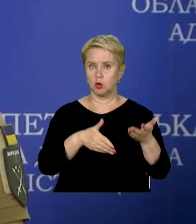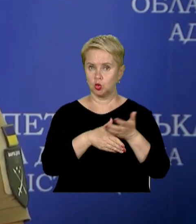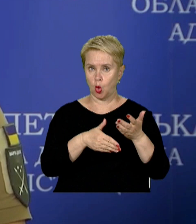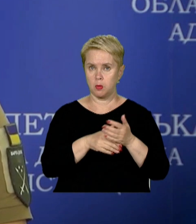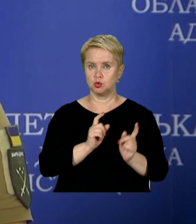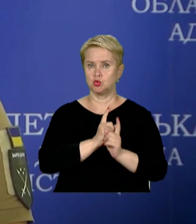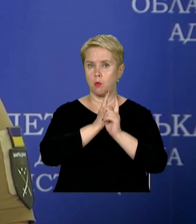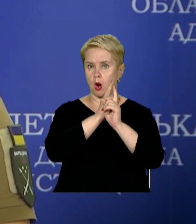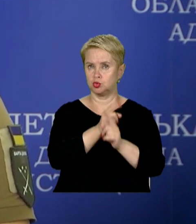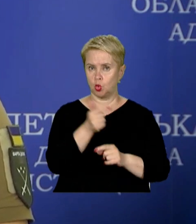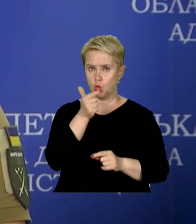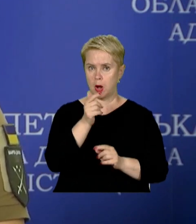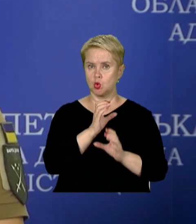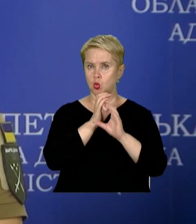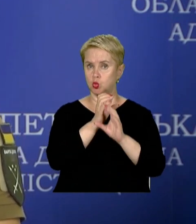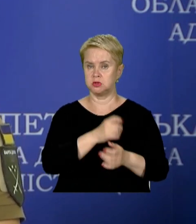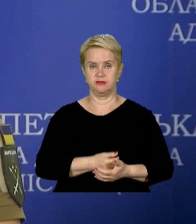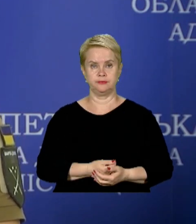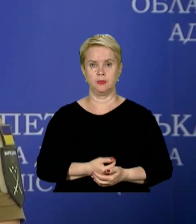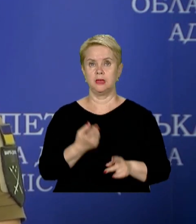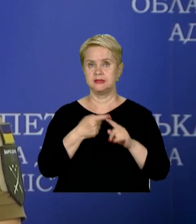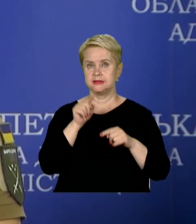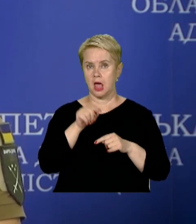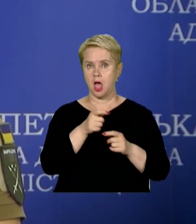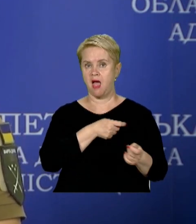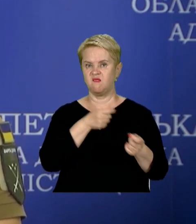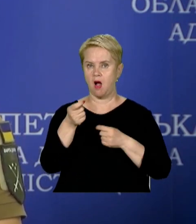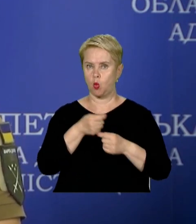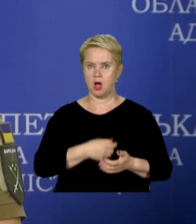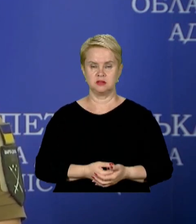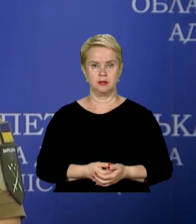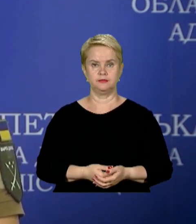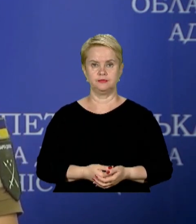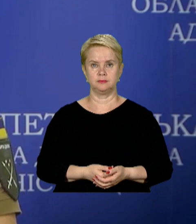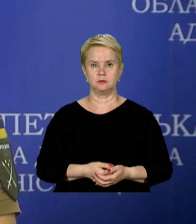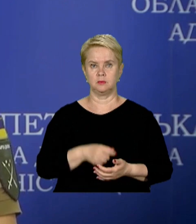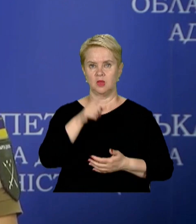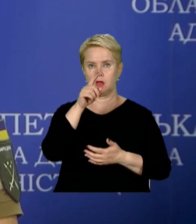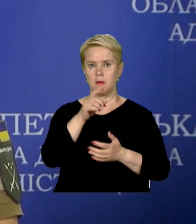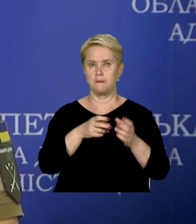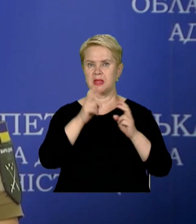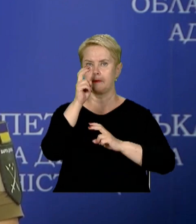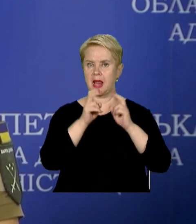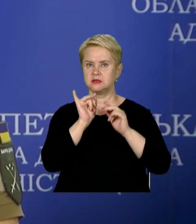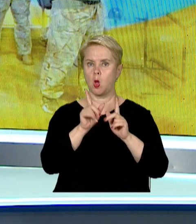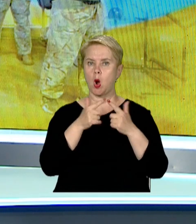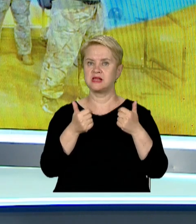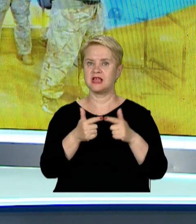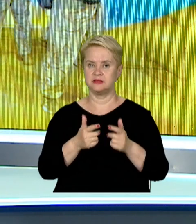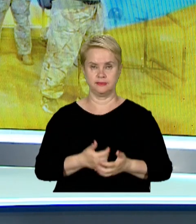допомоги, супроводження гуманітарних грузів, це і евакуація певних підприємств і